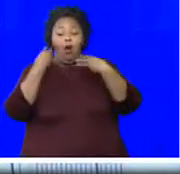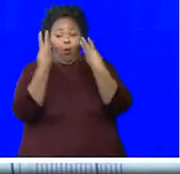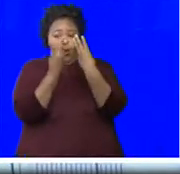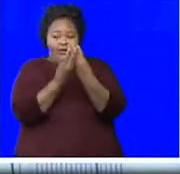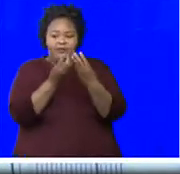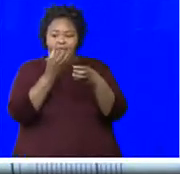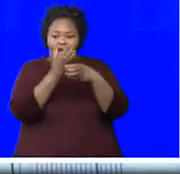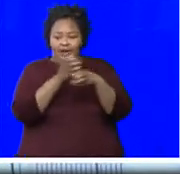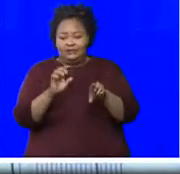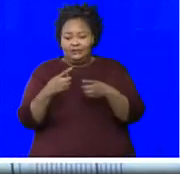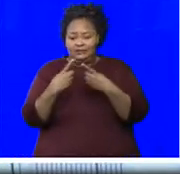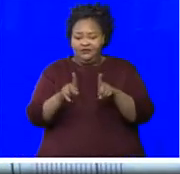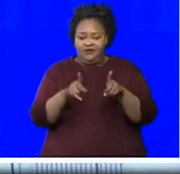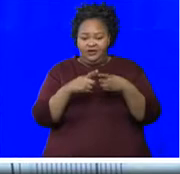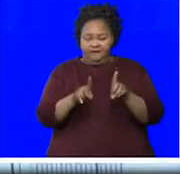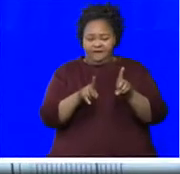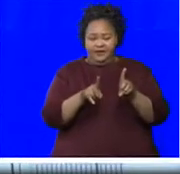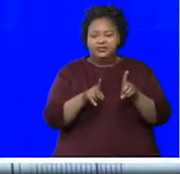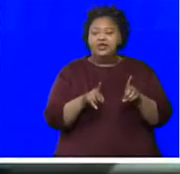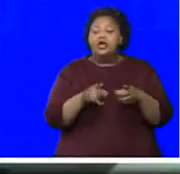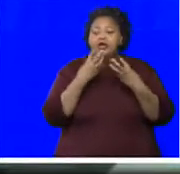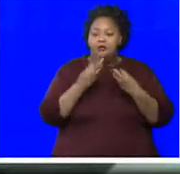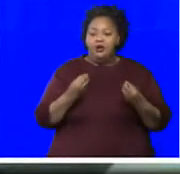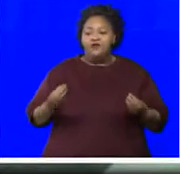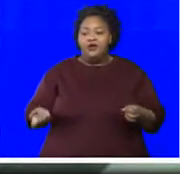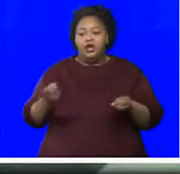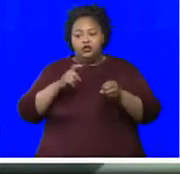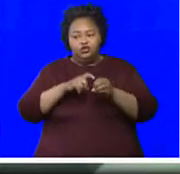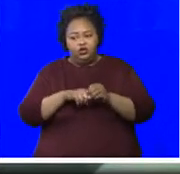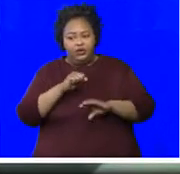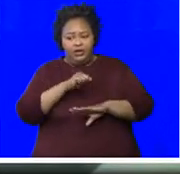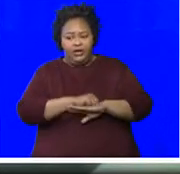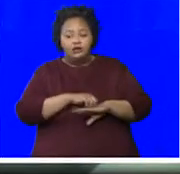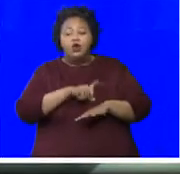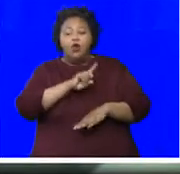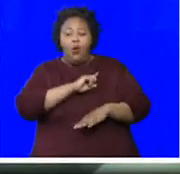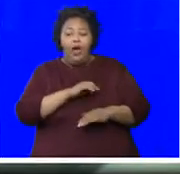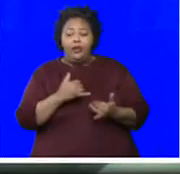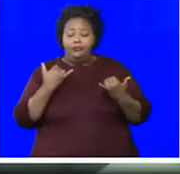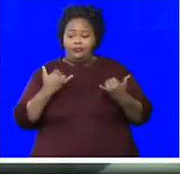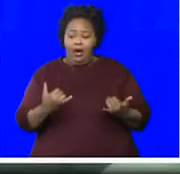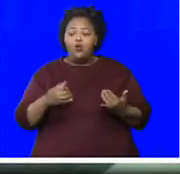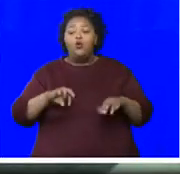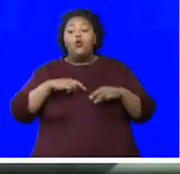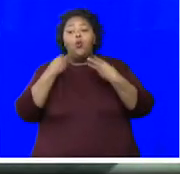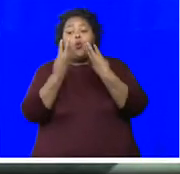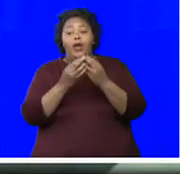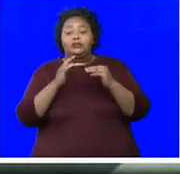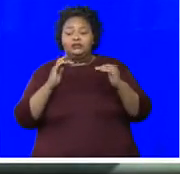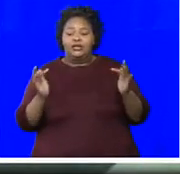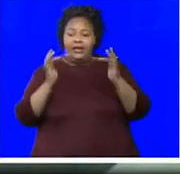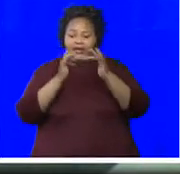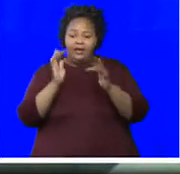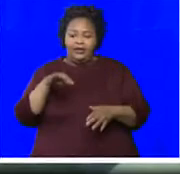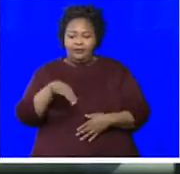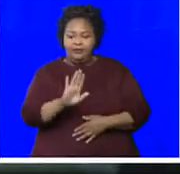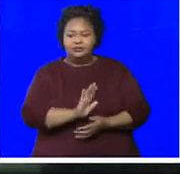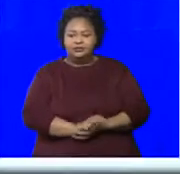seyentiwe kangangokuba isezingene lemhlaba lo mhlangano ngeyona tihlangothi lotemfundo eveni laseLesotho lapho